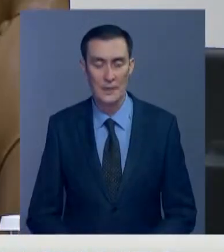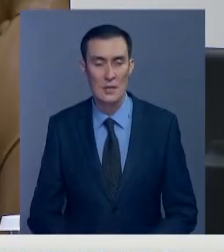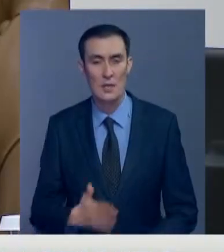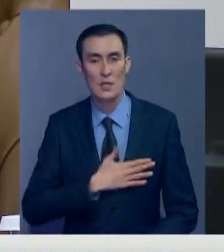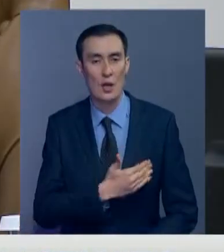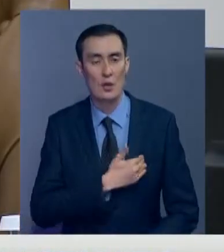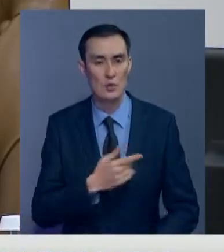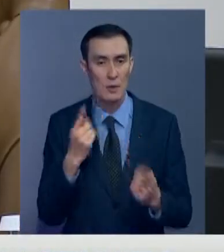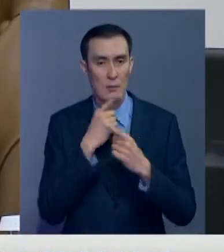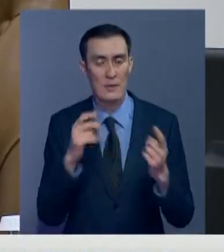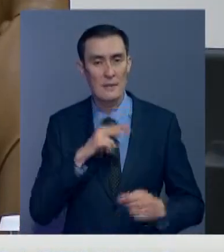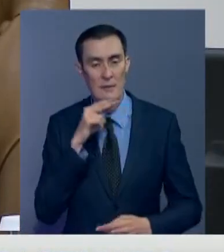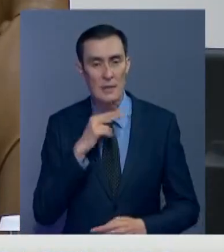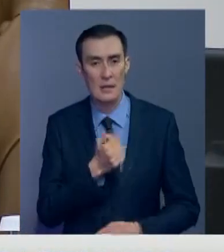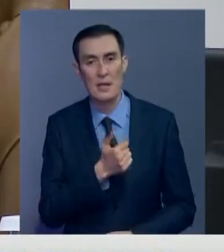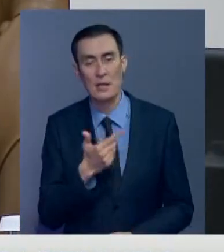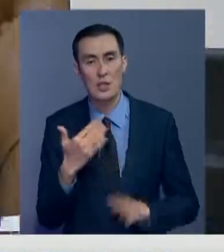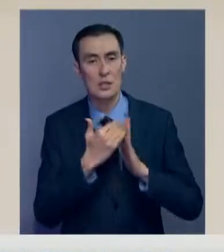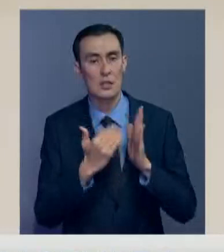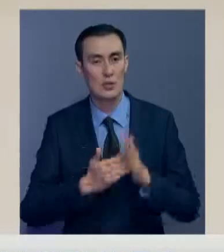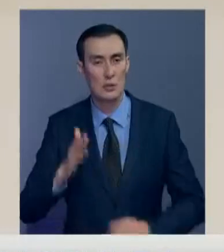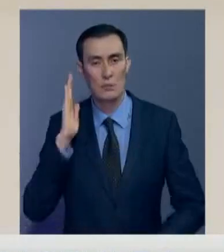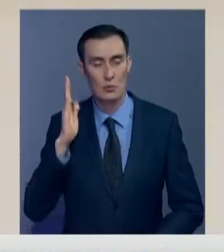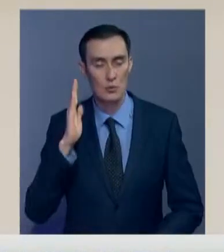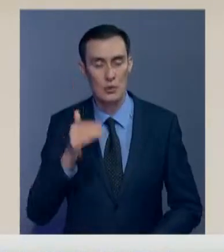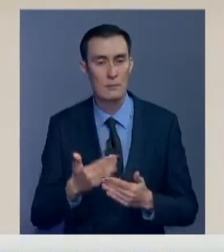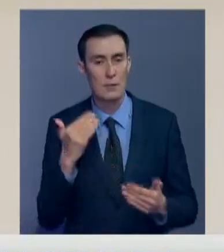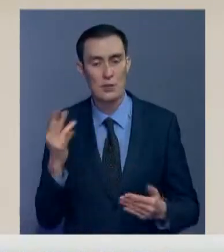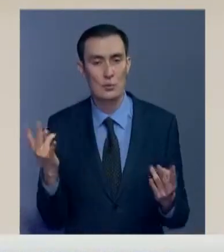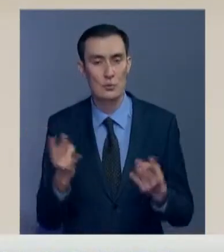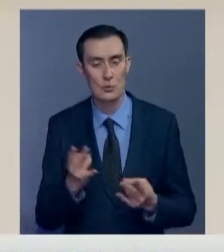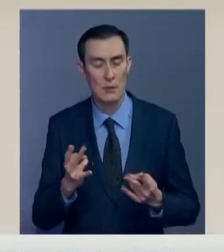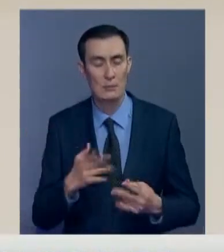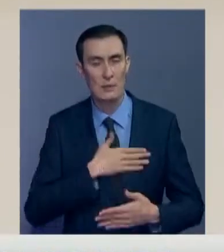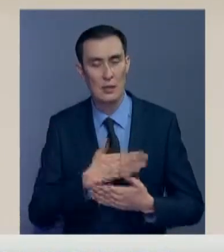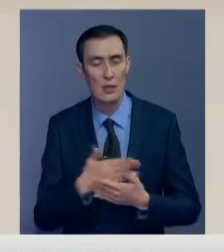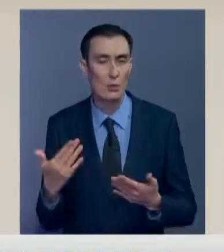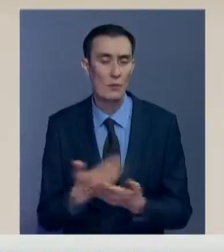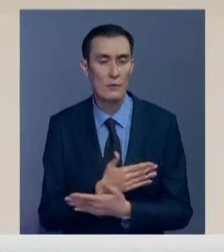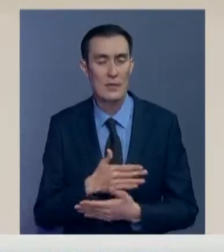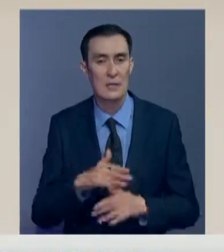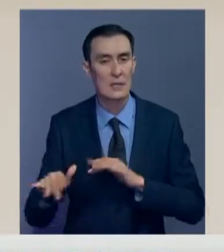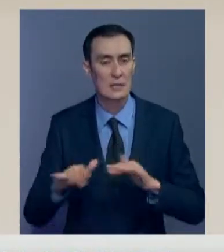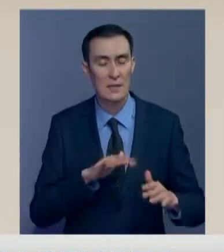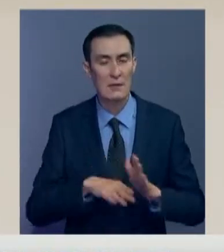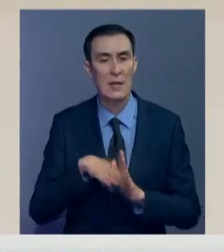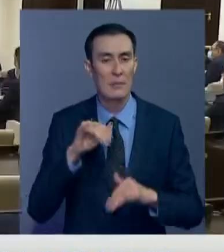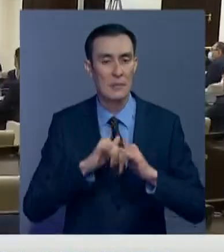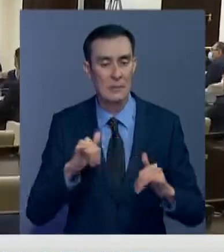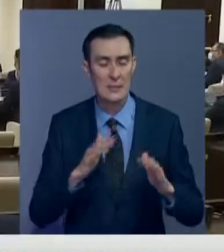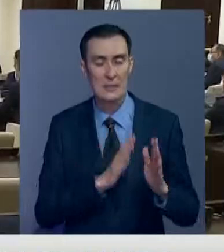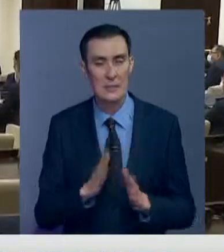Я хотел бы обратить внимание на ряд задач на будущее. Прежде всего, необходимо предпринять новые инициативы для модернизации